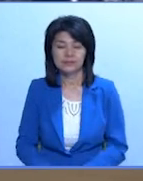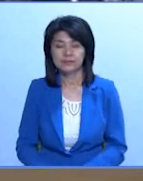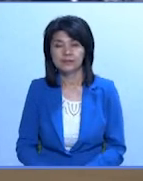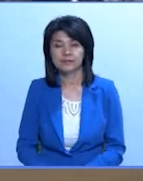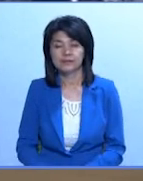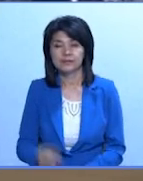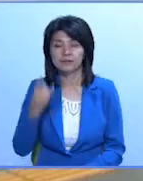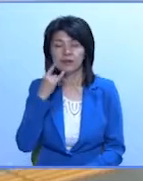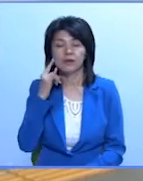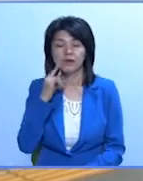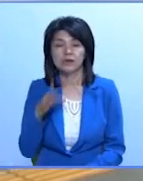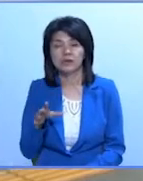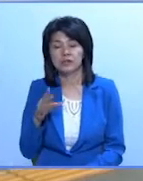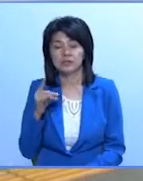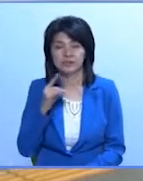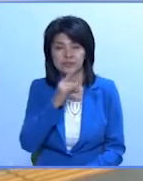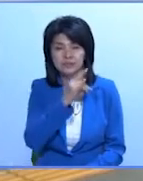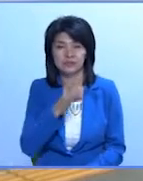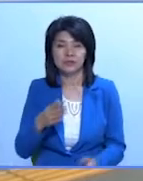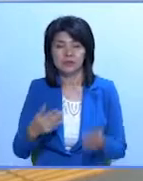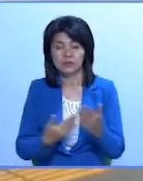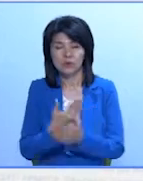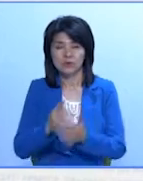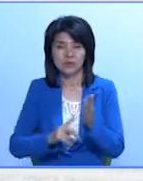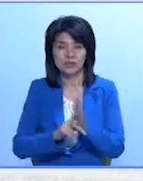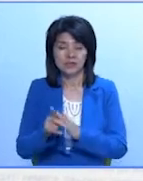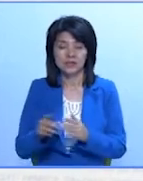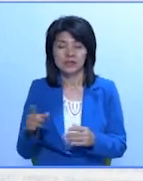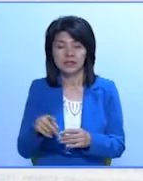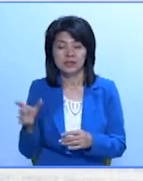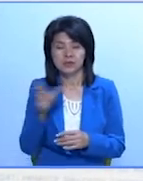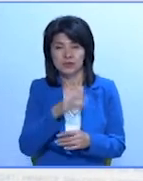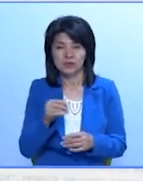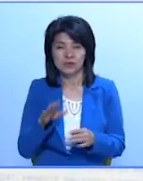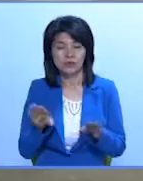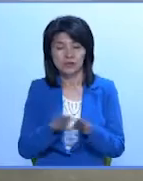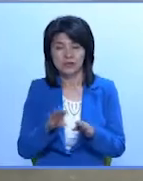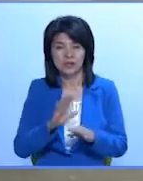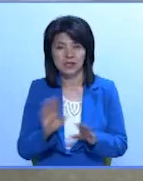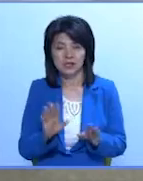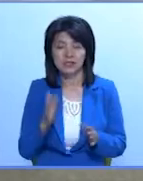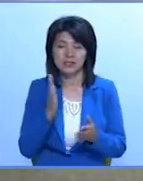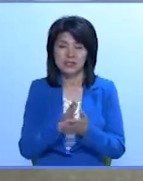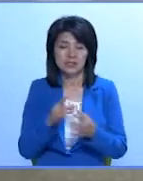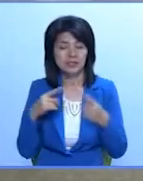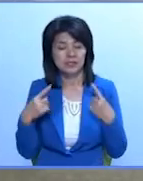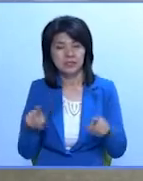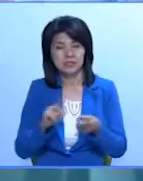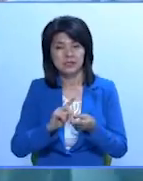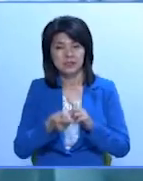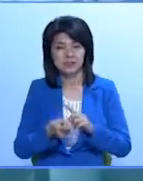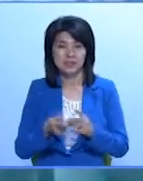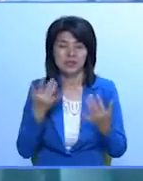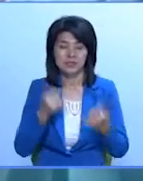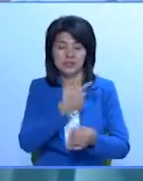Павлодар әуежайы өз жұмысын ұзақ үзілістен кейін қайта бастады. Мұндағы жұмыста бұрынғыдай емес, өзгерістер бар. Санитарлық шаралар